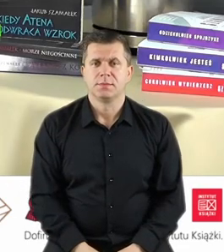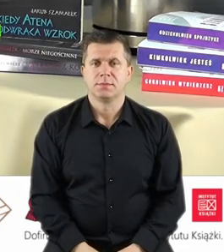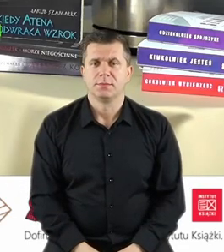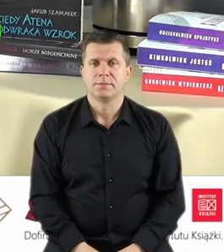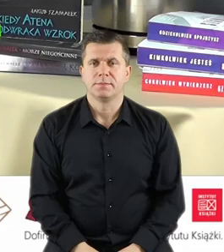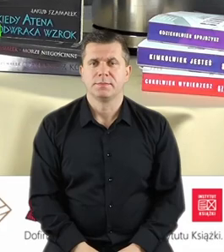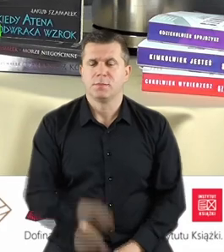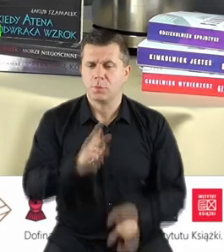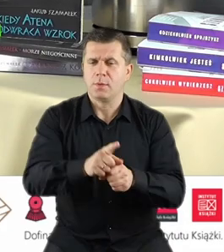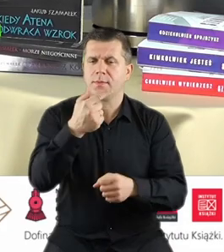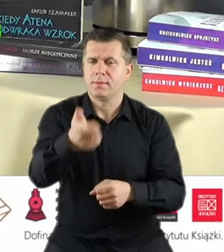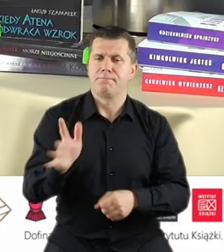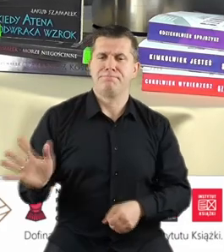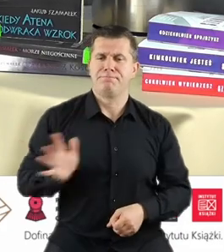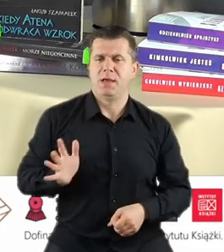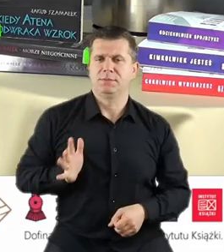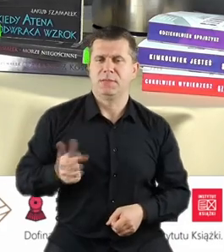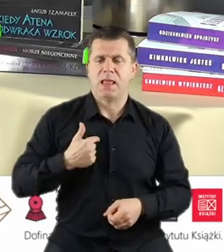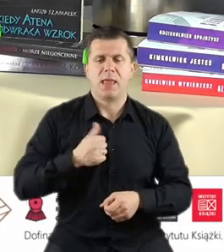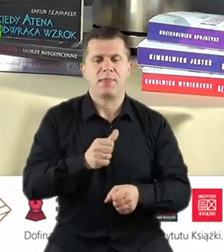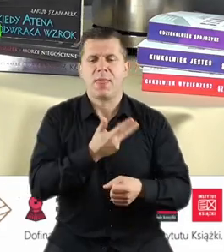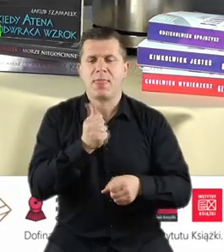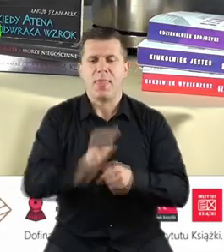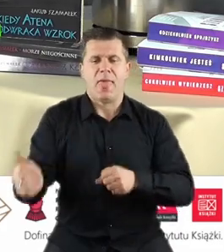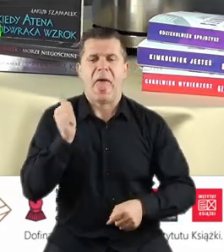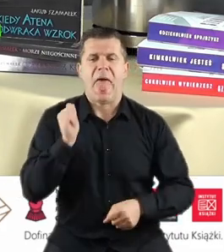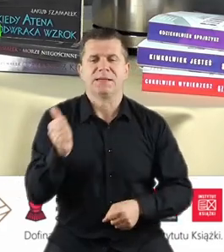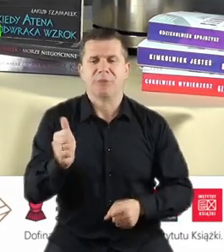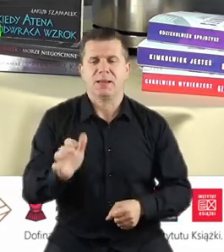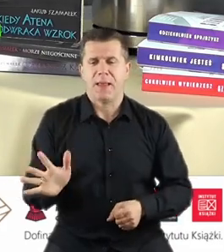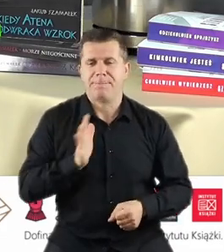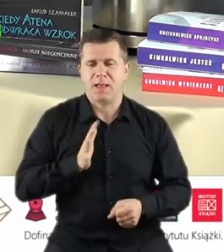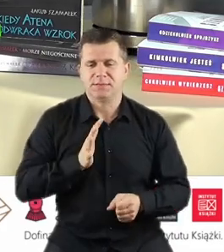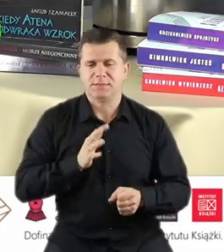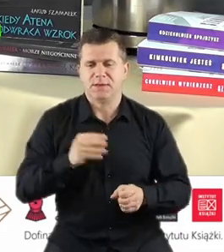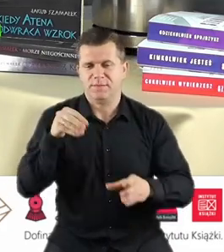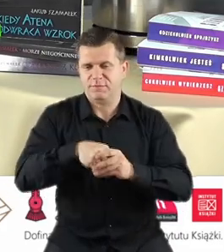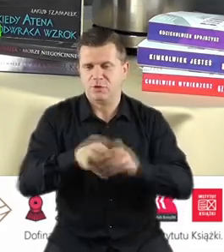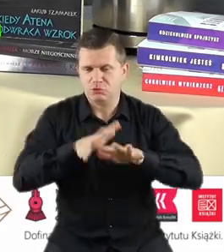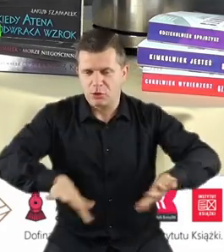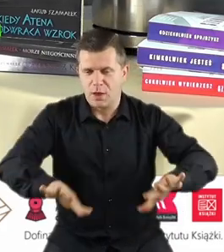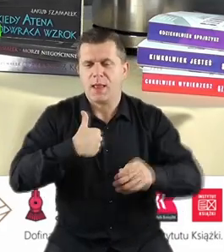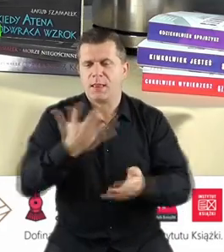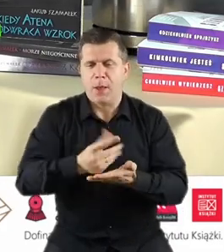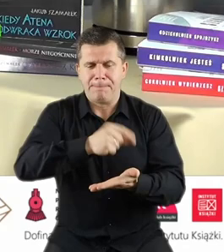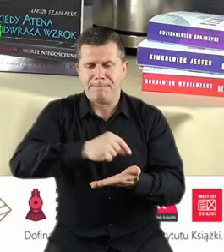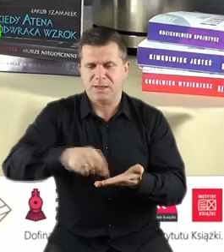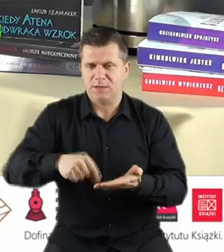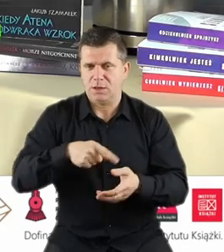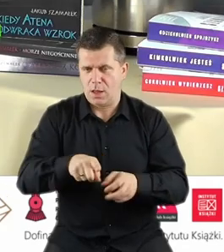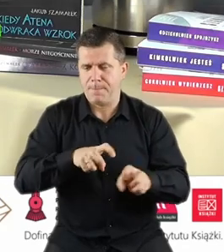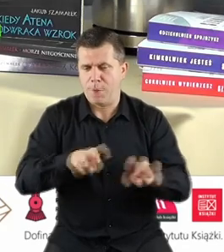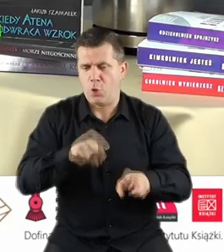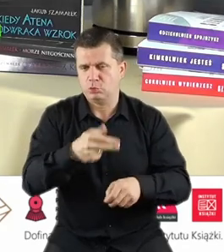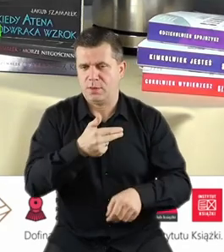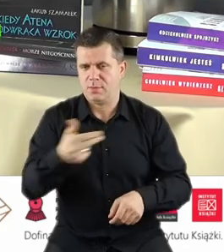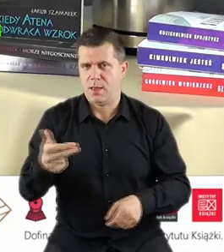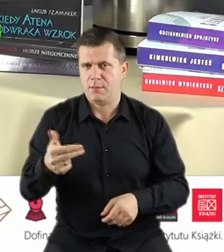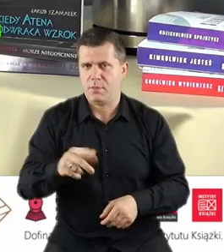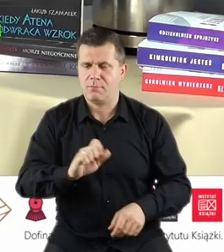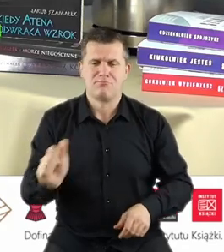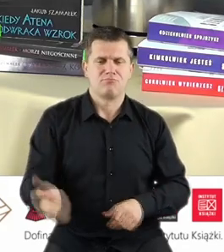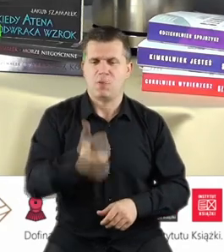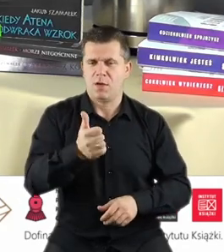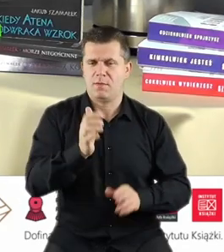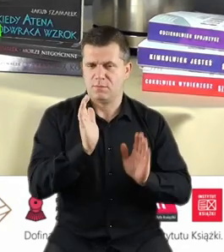po prostu bezpieczeństwa. Oczywiście nie jestem ekspertem z zakresu bezpieczeństwa w sieci, tylko pisarzem, który poruszy ten temat, ale już jestem wyłany tablistą, powiedział, że to jest pierwsza rzecz.